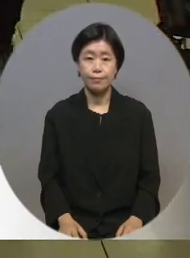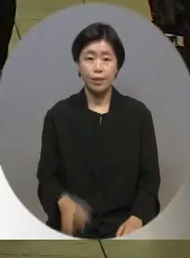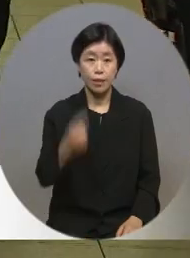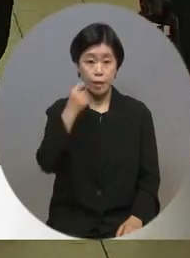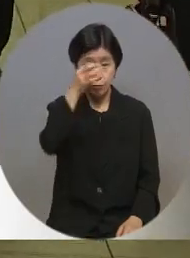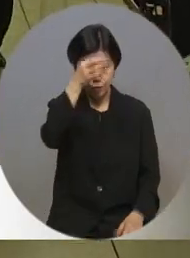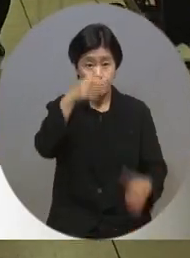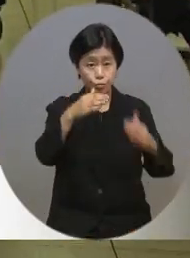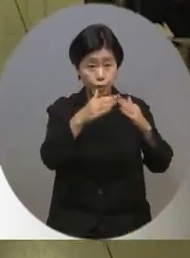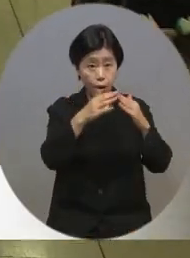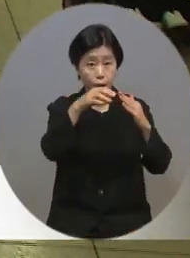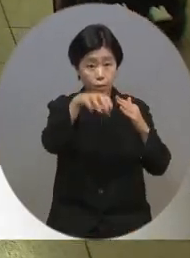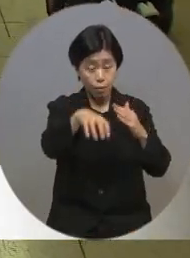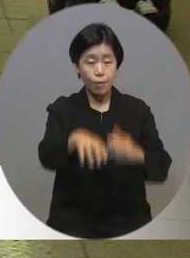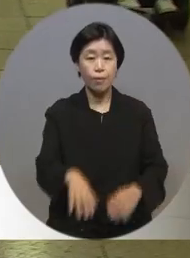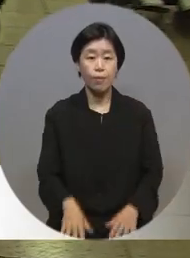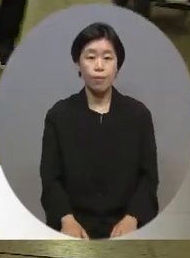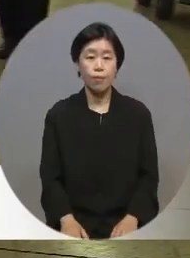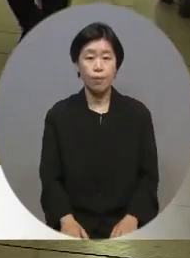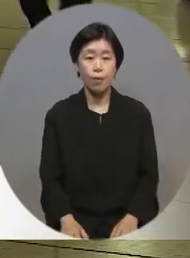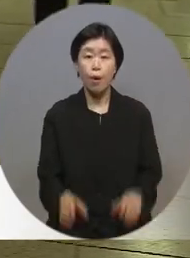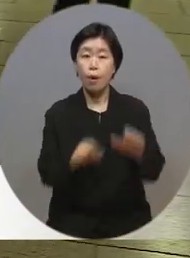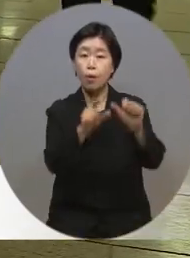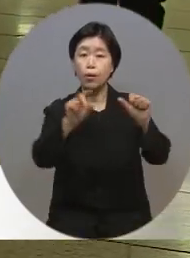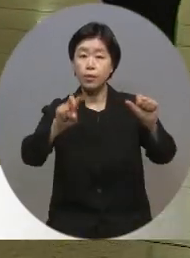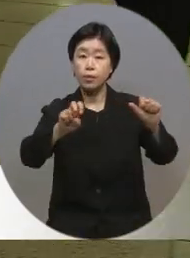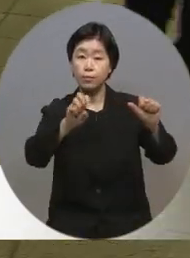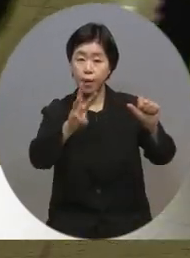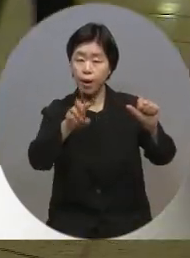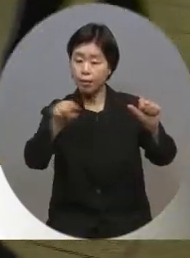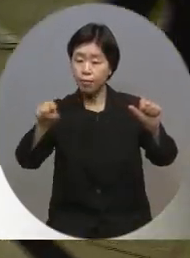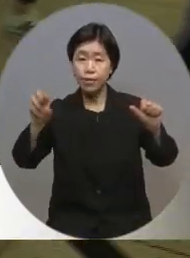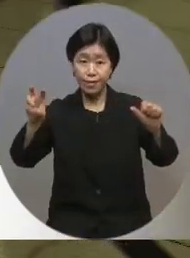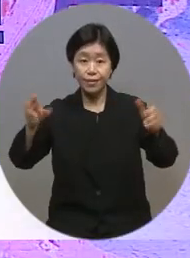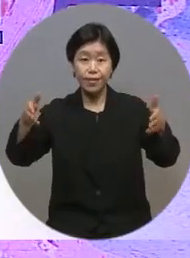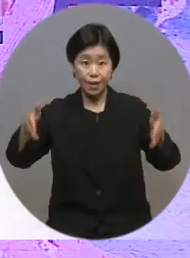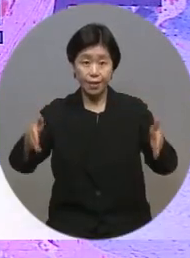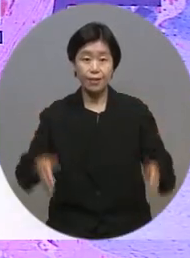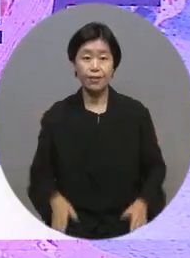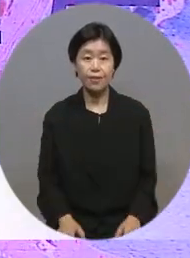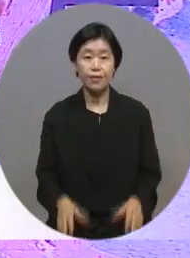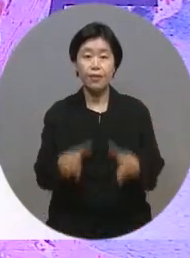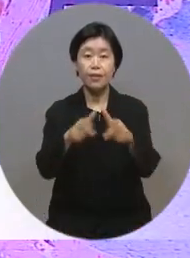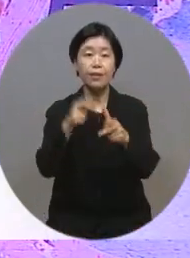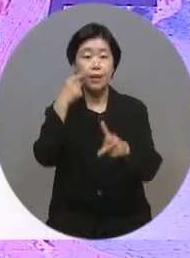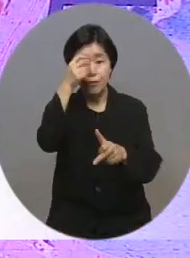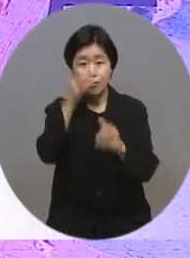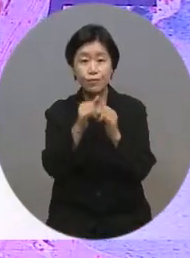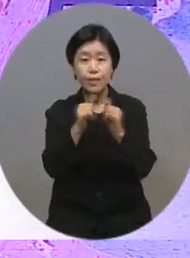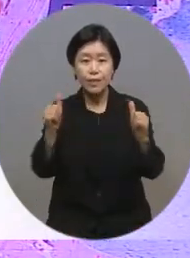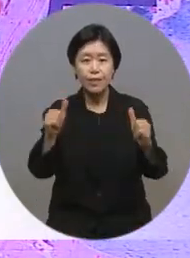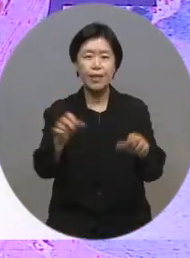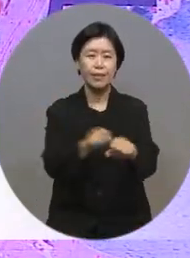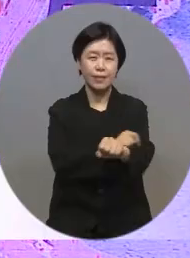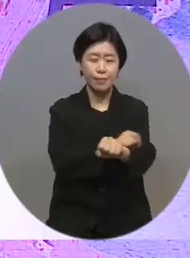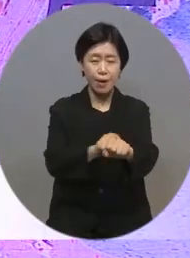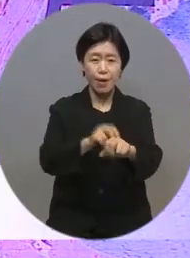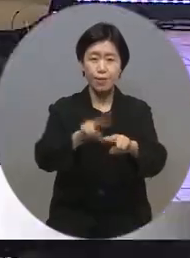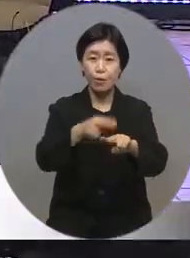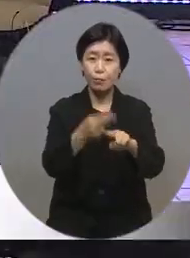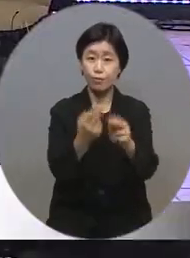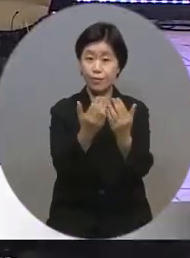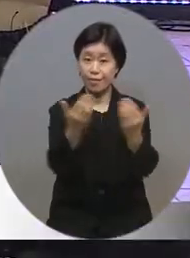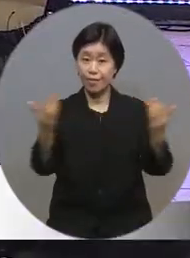예술의 전당 한가람미술관에서 5월 23일부터 30일까지 열리는 장애예술인의 아주 특별한